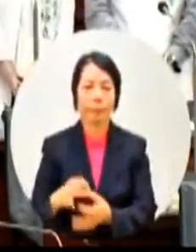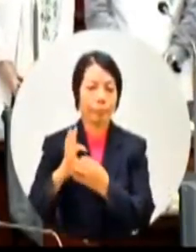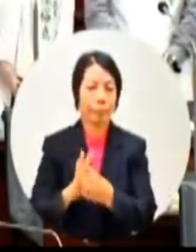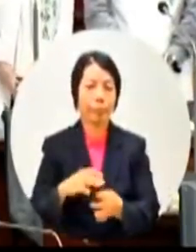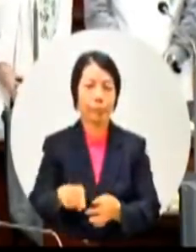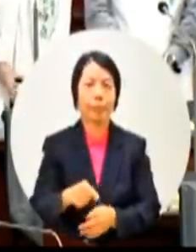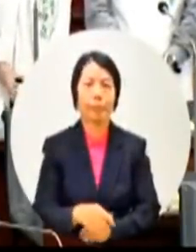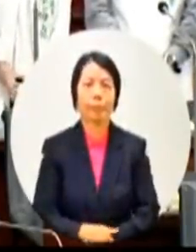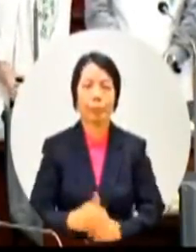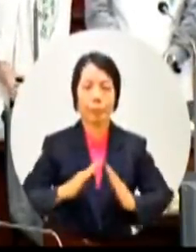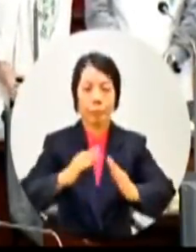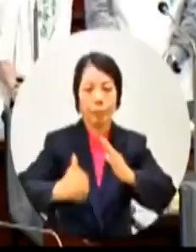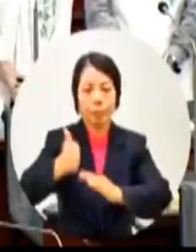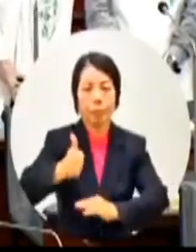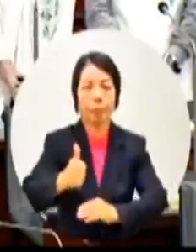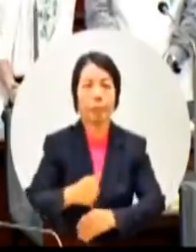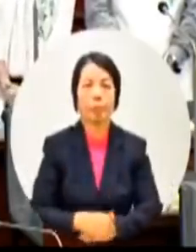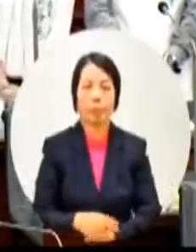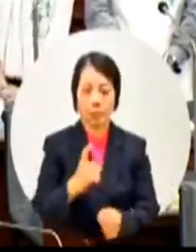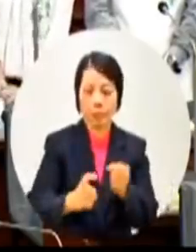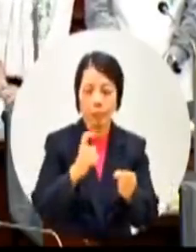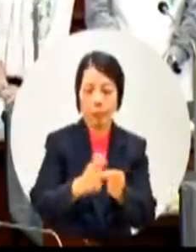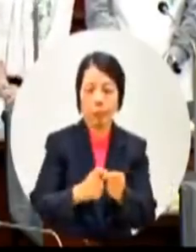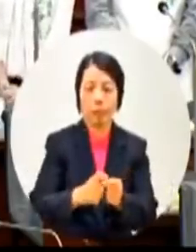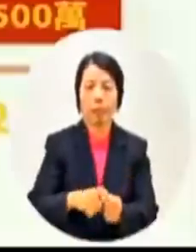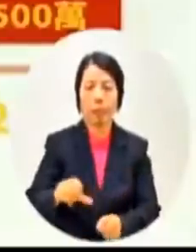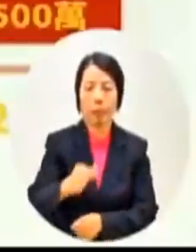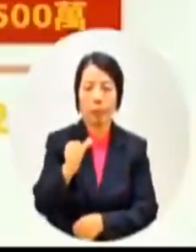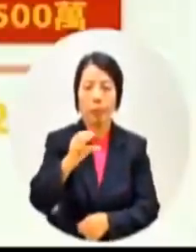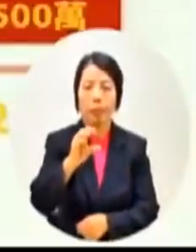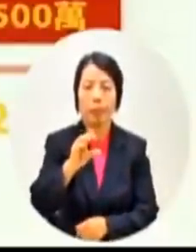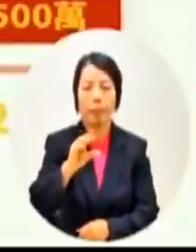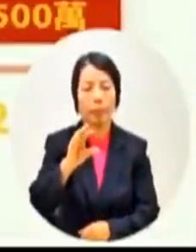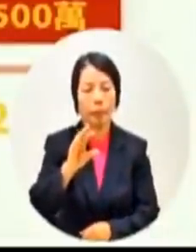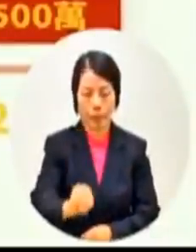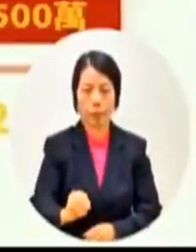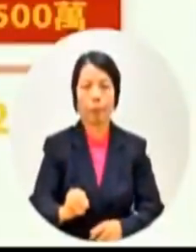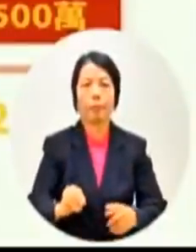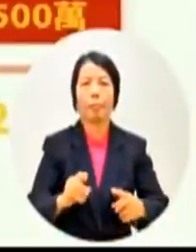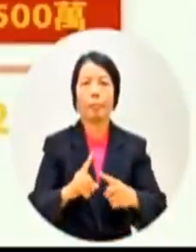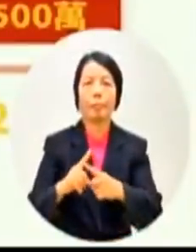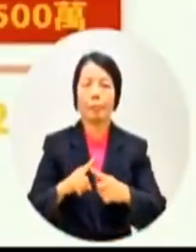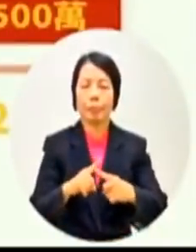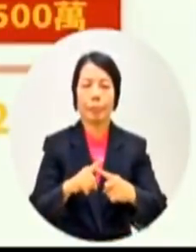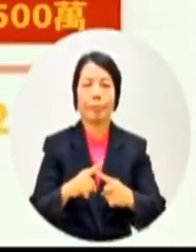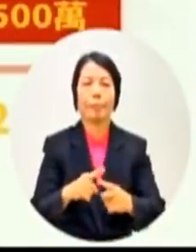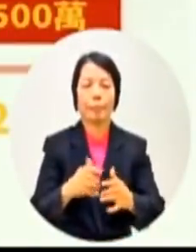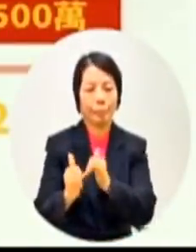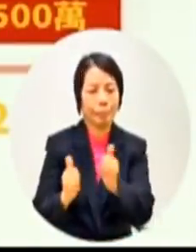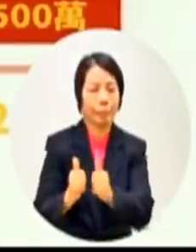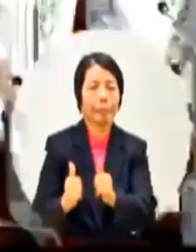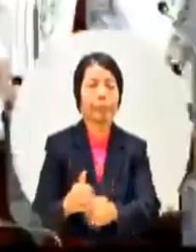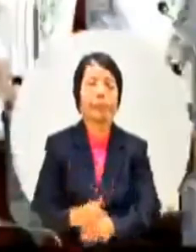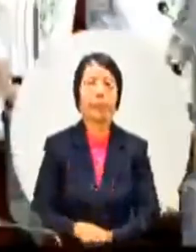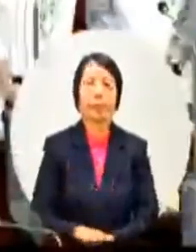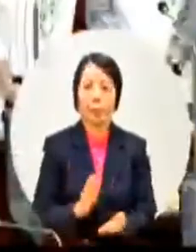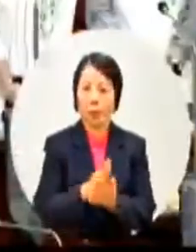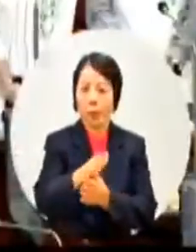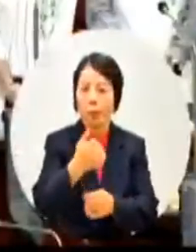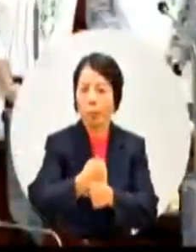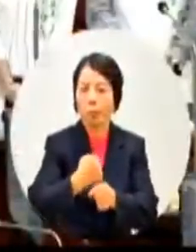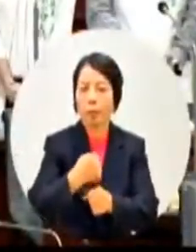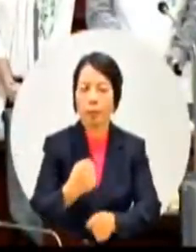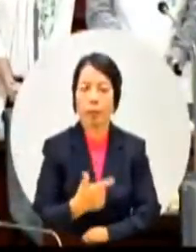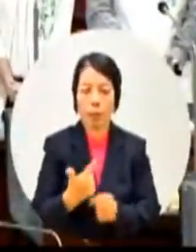年五百万人口啦吼，啊，无要紧，互你批过啦。你做四档啦，后壁无一定是你咧做。你刚刚六档哦，基本拢开了了。啊，我